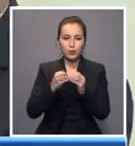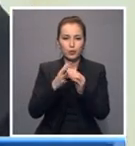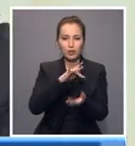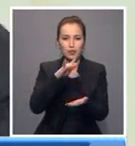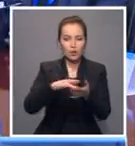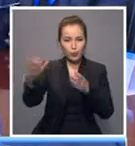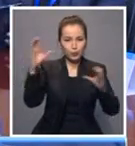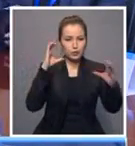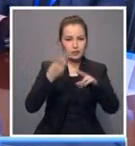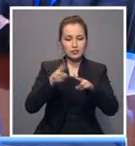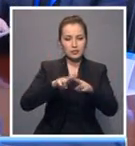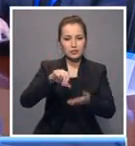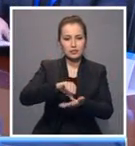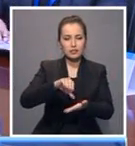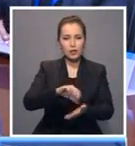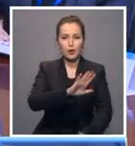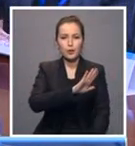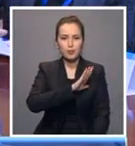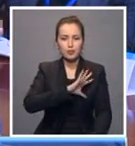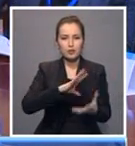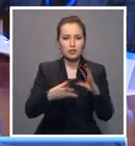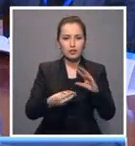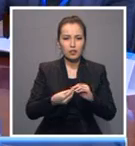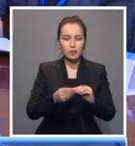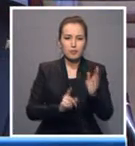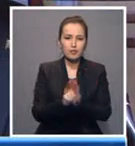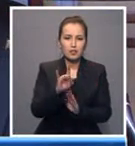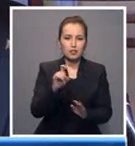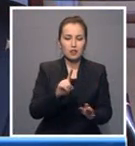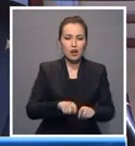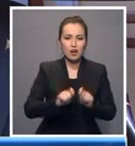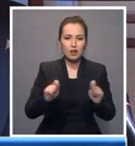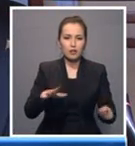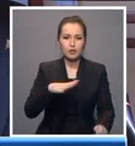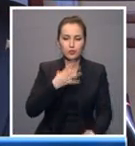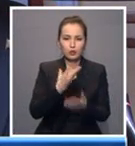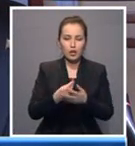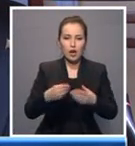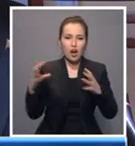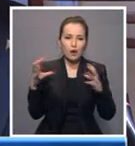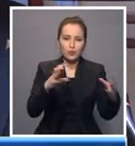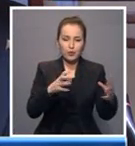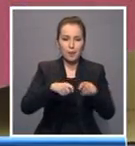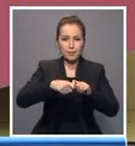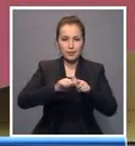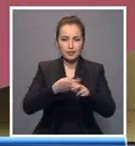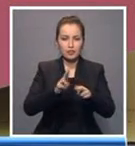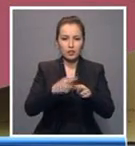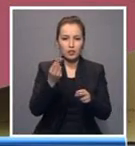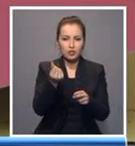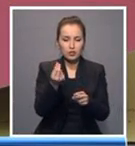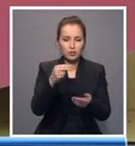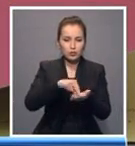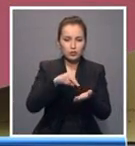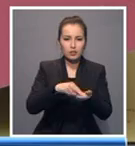жоғары оқу орнының өкілдері арасында қабылда. Алғаш рет қолға алынып отырған жиында қоғамдық көлік, соның ішінде жол жүру билетінің құны талқыланды.